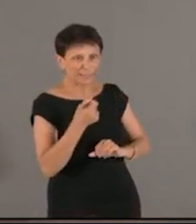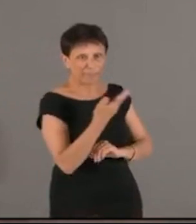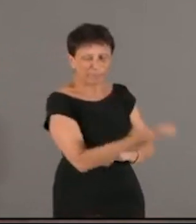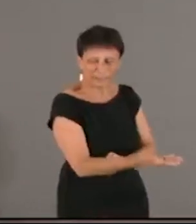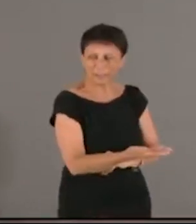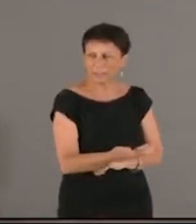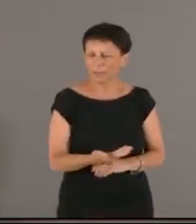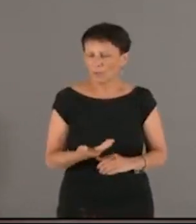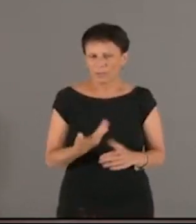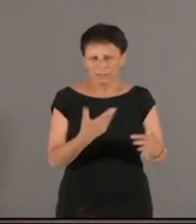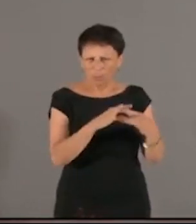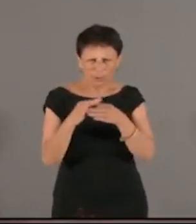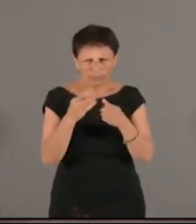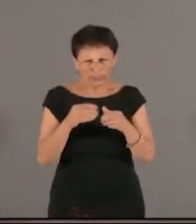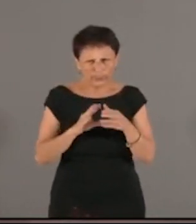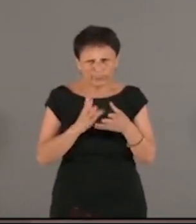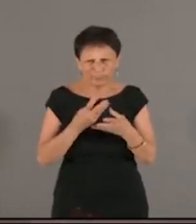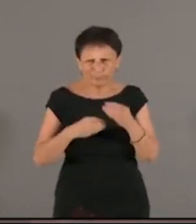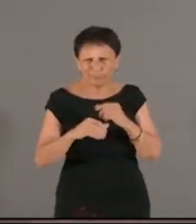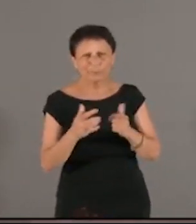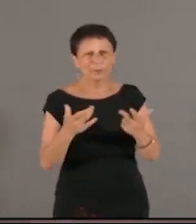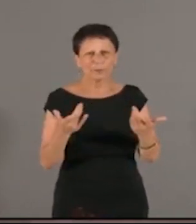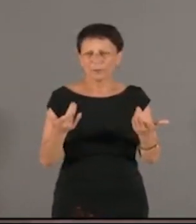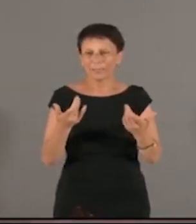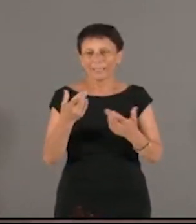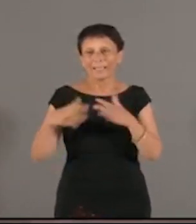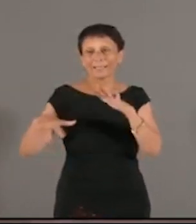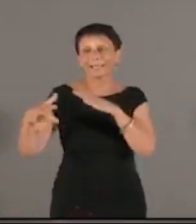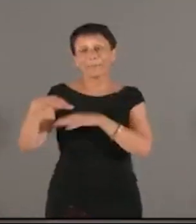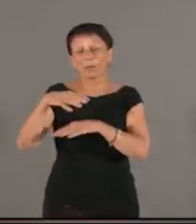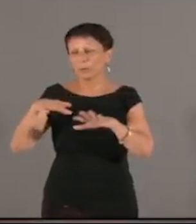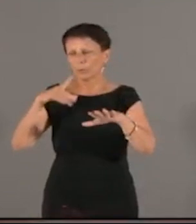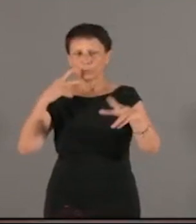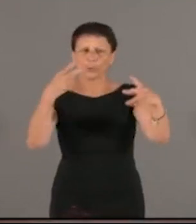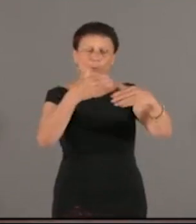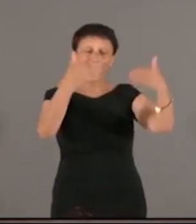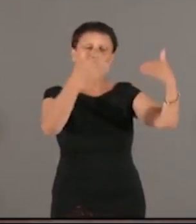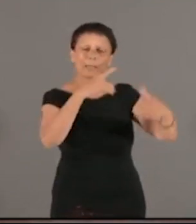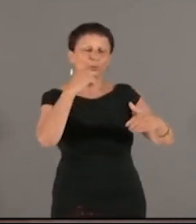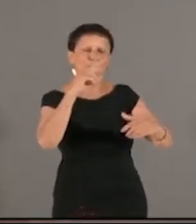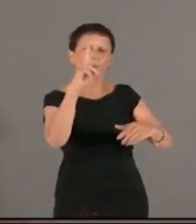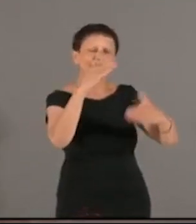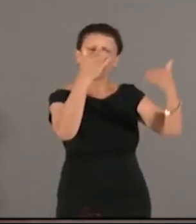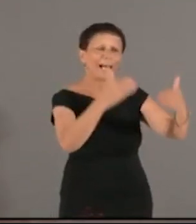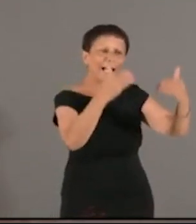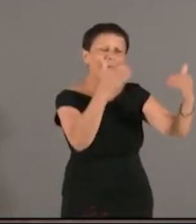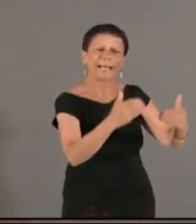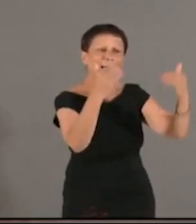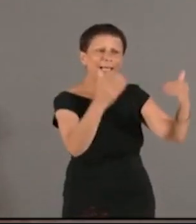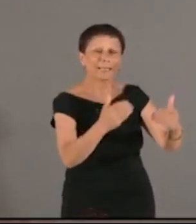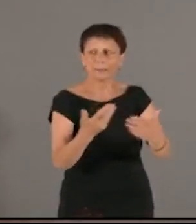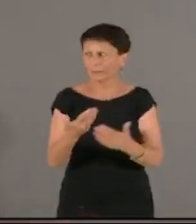à l'inauguration de la mosquée. Je vous ai donné la parole et je vais devoir vous la reprendre parce que vous exagérez. Et aujourd'hui, ça suffit. Voilà, ça suffit. Allez. C'est